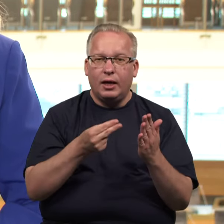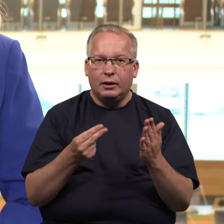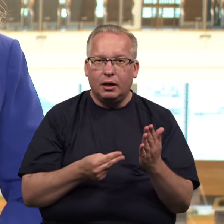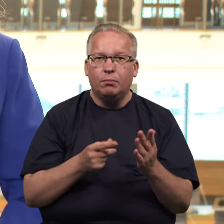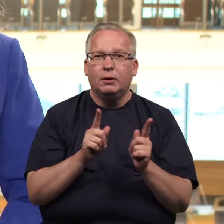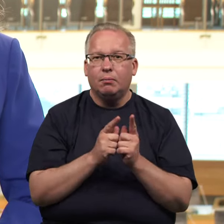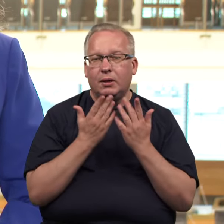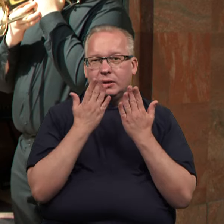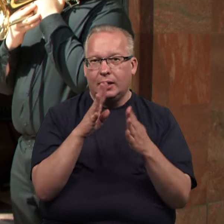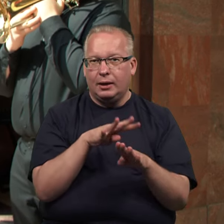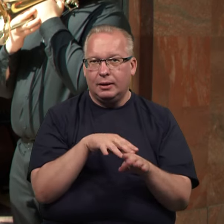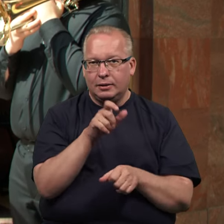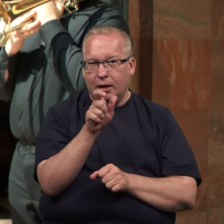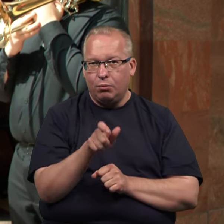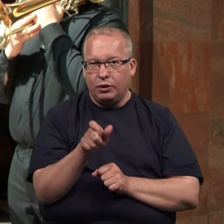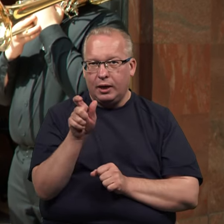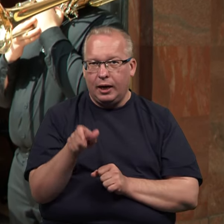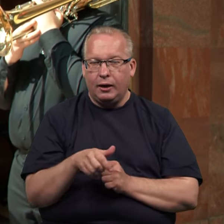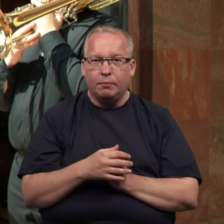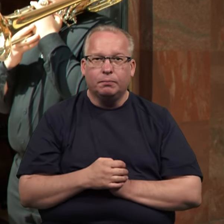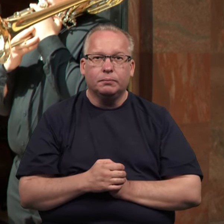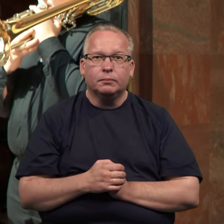Seimo nariai.